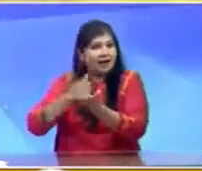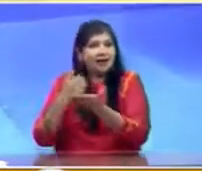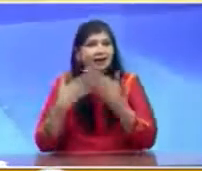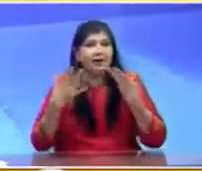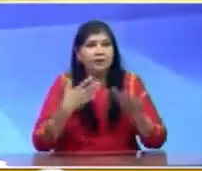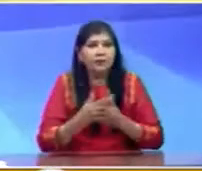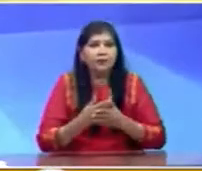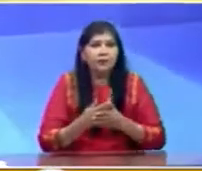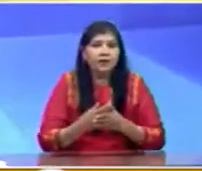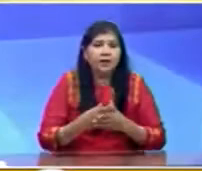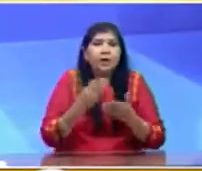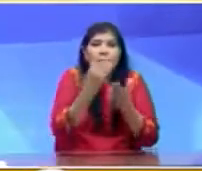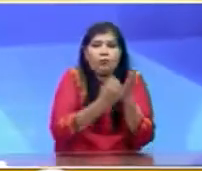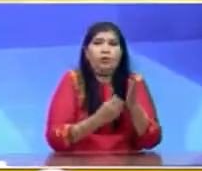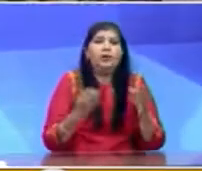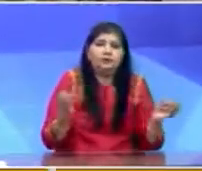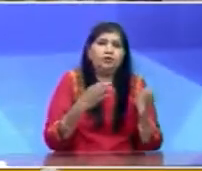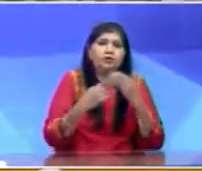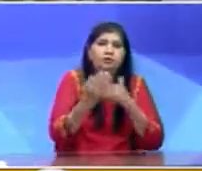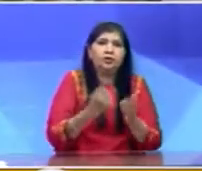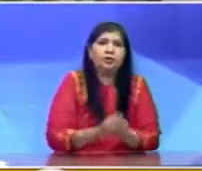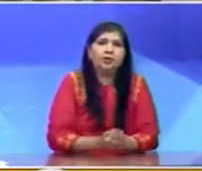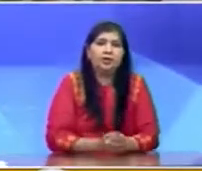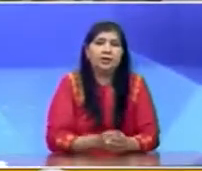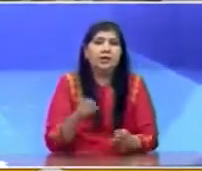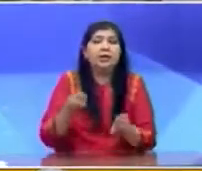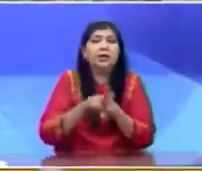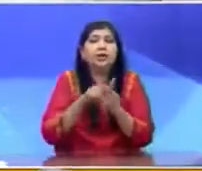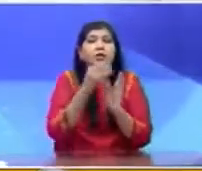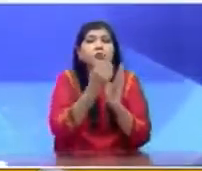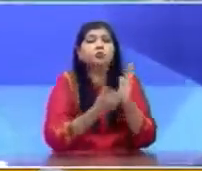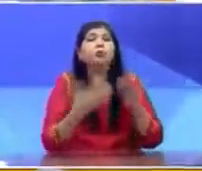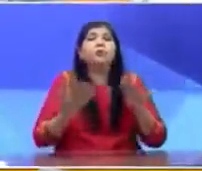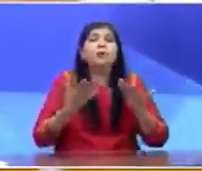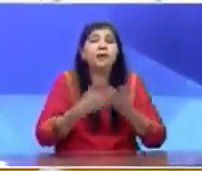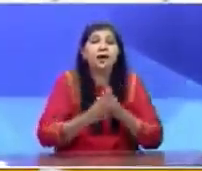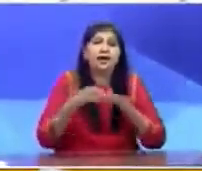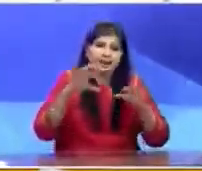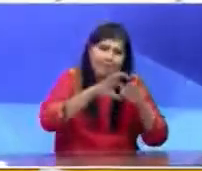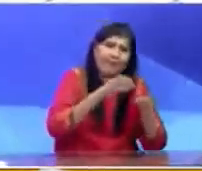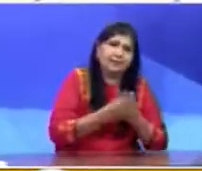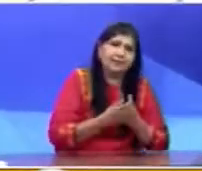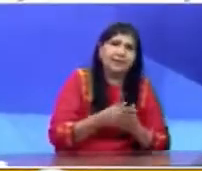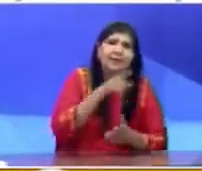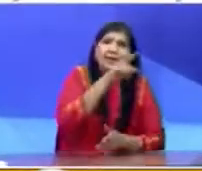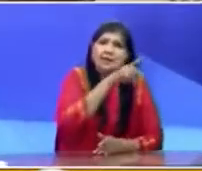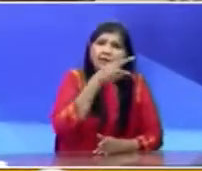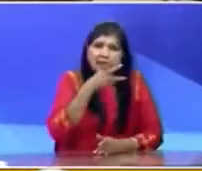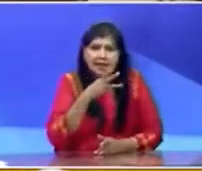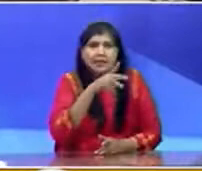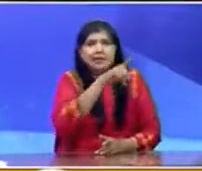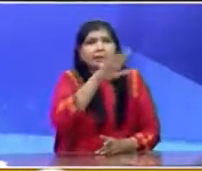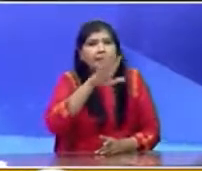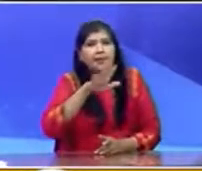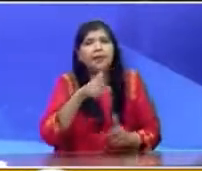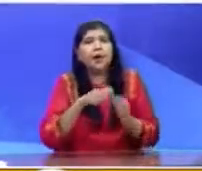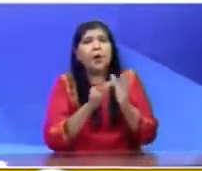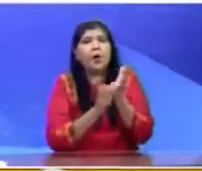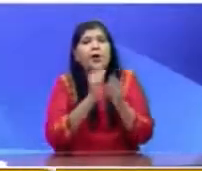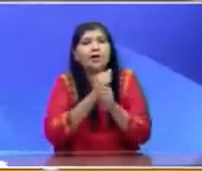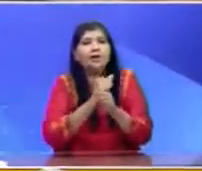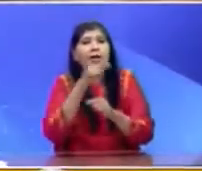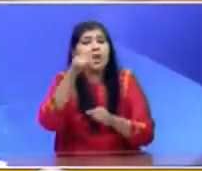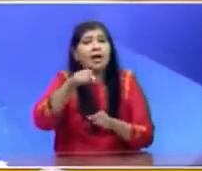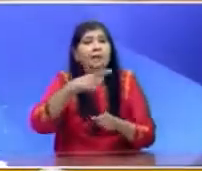तिरंगा का आयोजन किया जा रहा है। इस मूवमेंट का हिस्सा बनकर 13 से 15 अगस्त तक